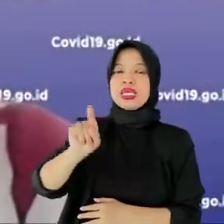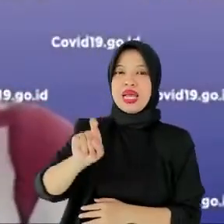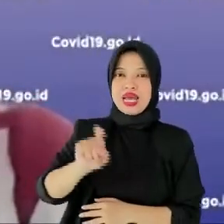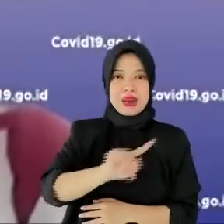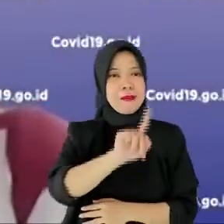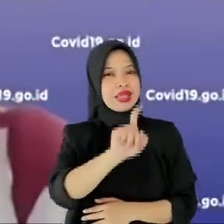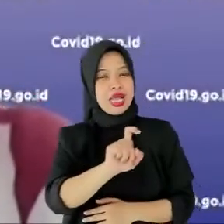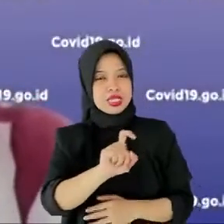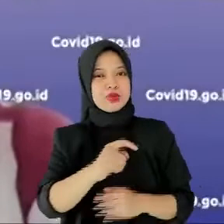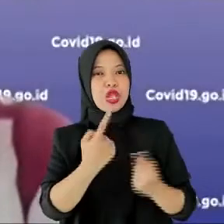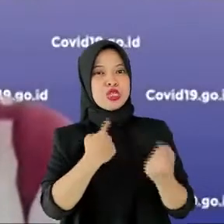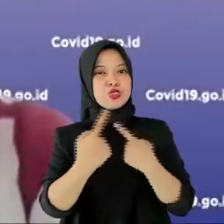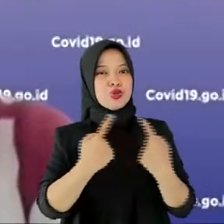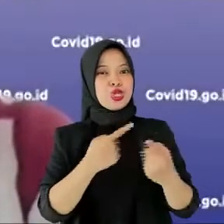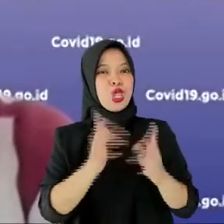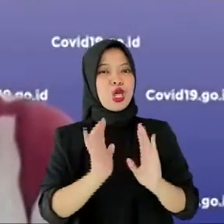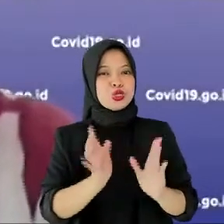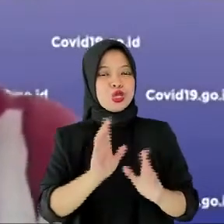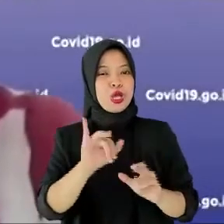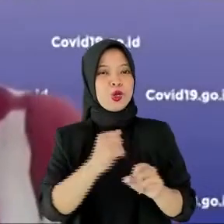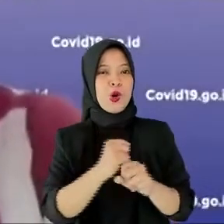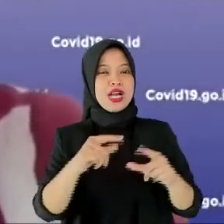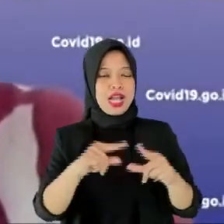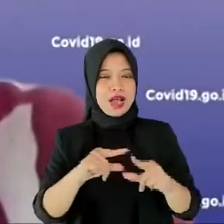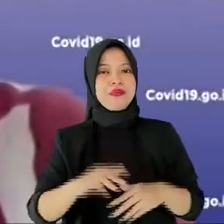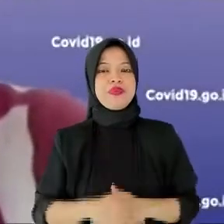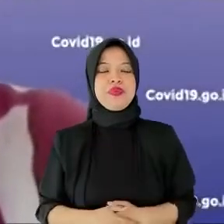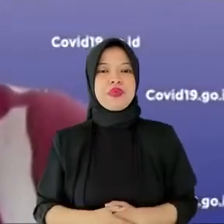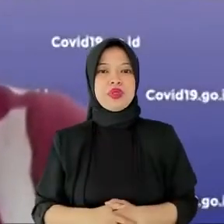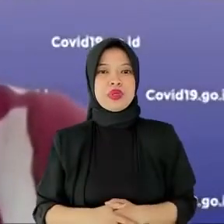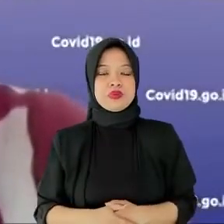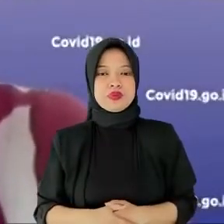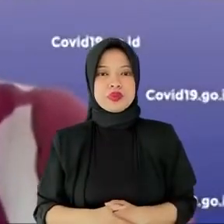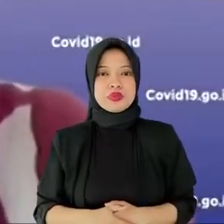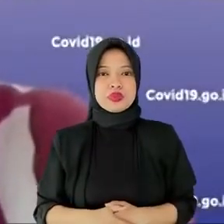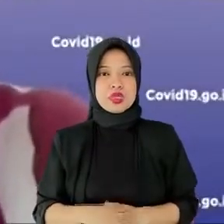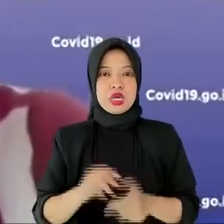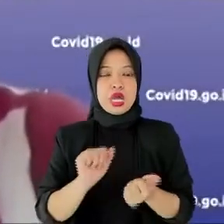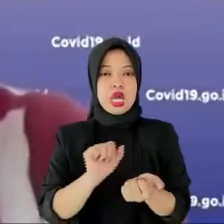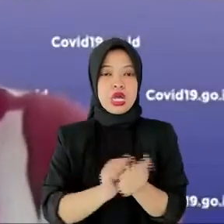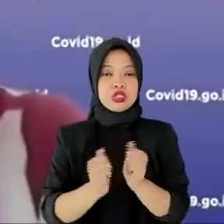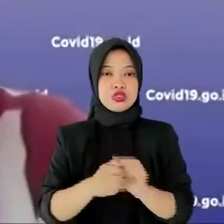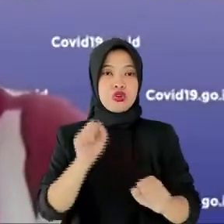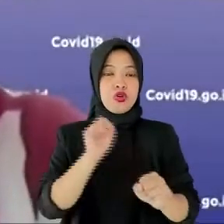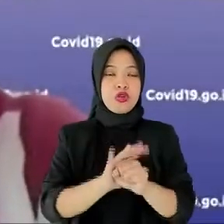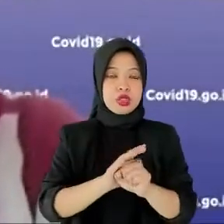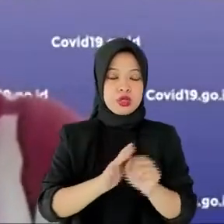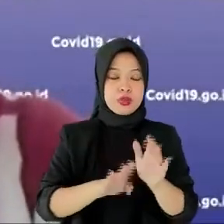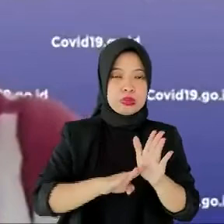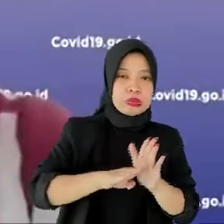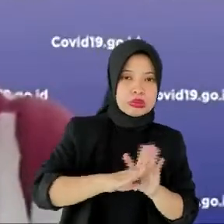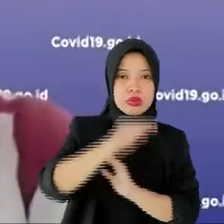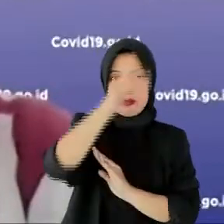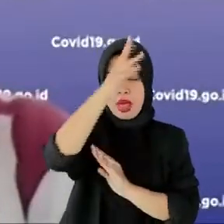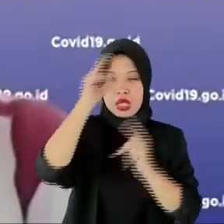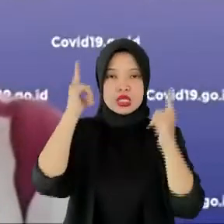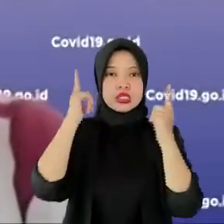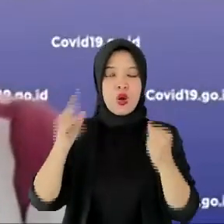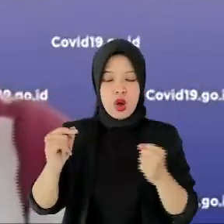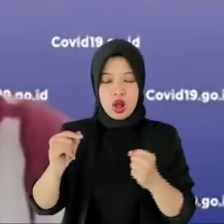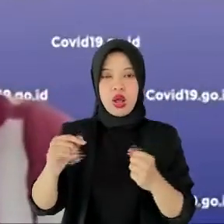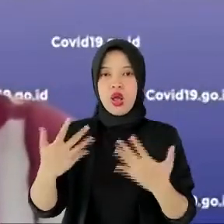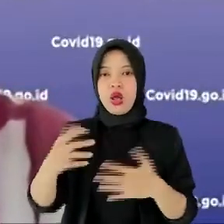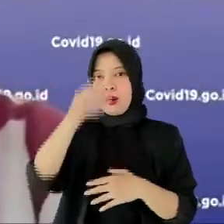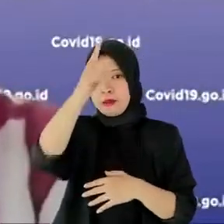sebetulnya sudah sempat kita bahas berkali-kali ya Mas Yoga. Ada yang memprediksi bahwa setelah kasus COVID-19 memuncak di Pulau Jawa dan Bali, justru wilayah